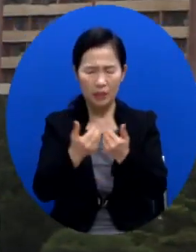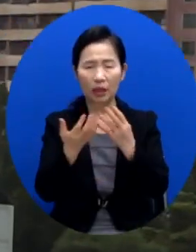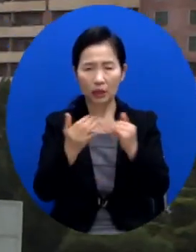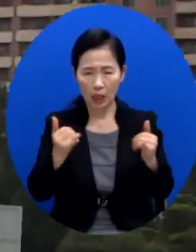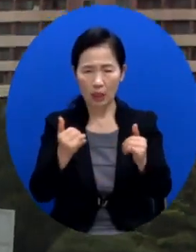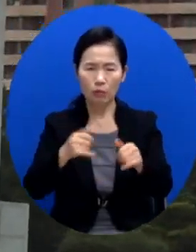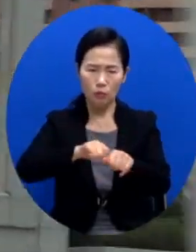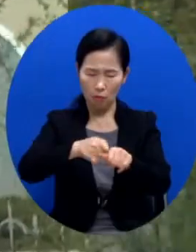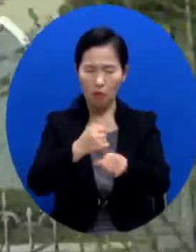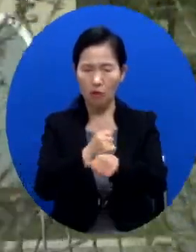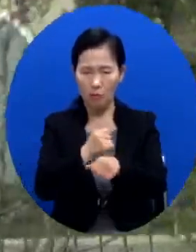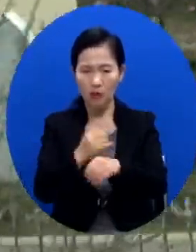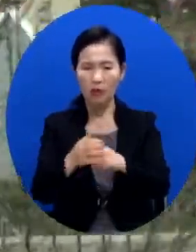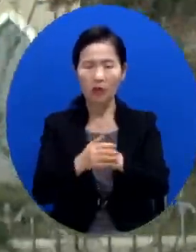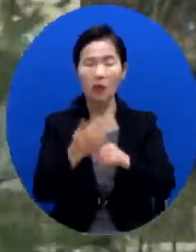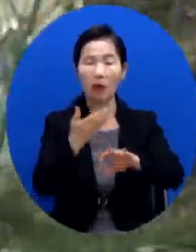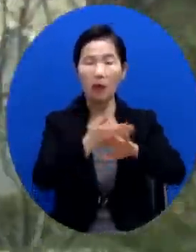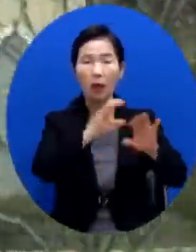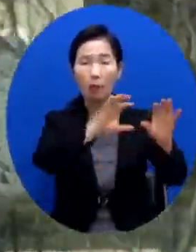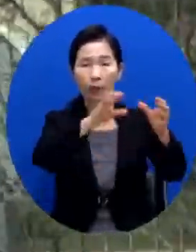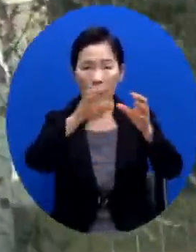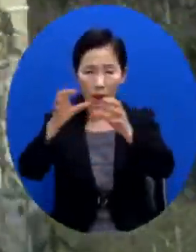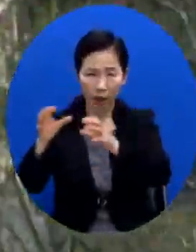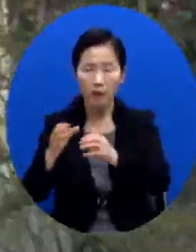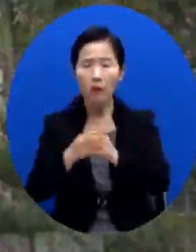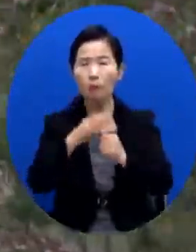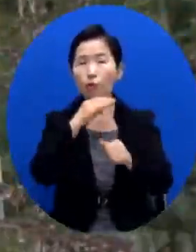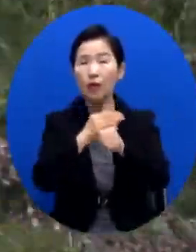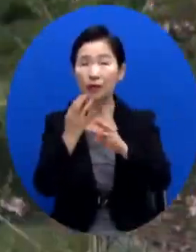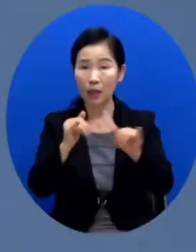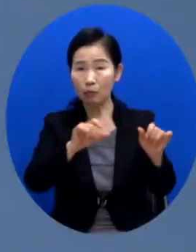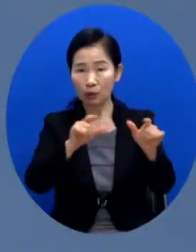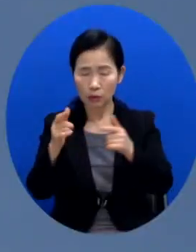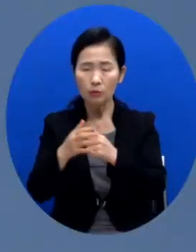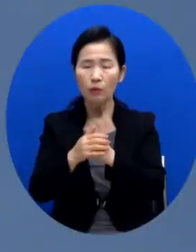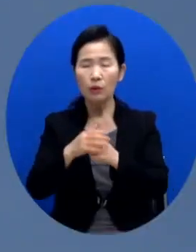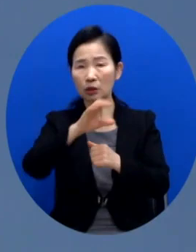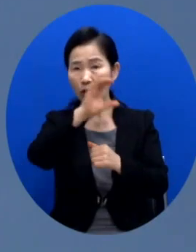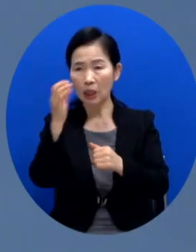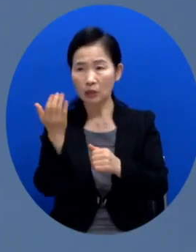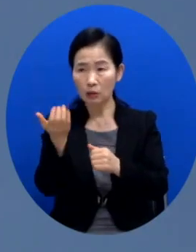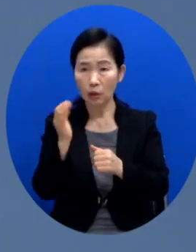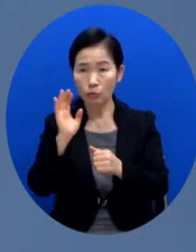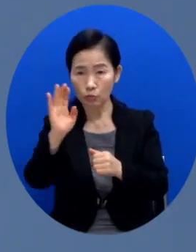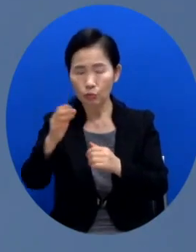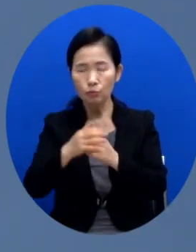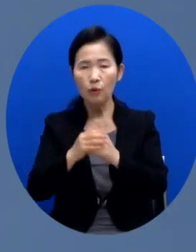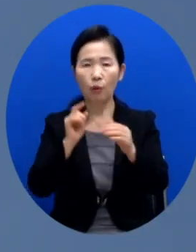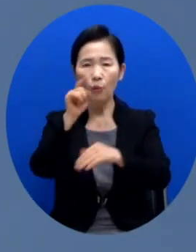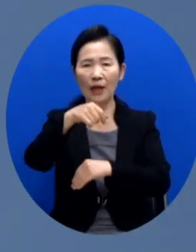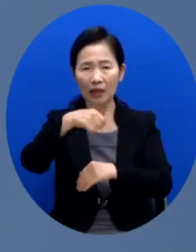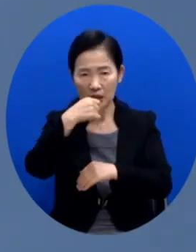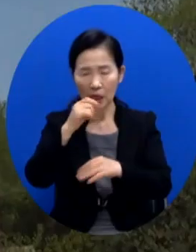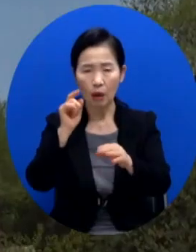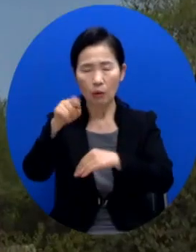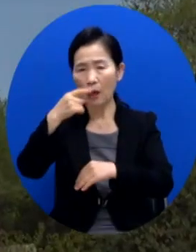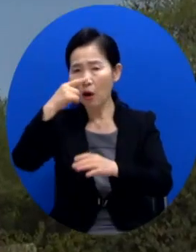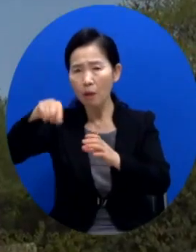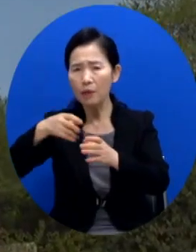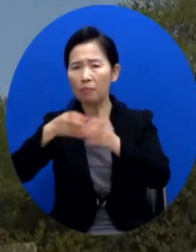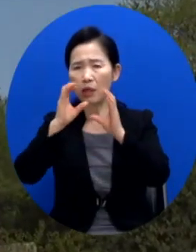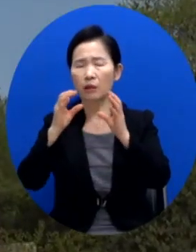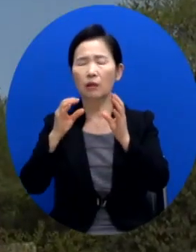전했습니다. 이어 해외 주재 북한 인사들도 성탄절 전후로 외식은 물론 외부에서 커피를 마시는